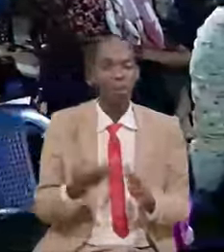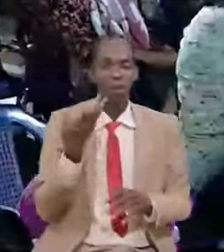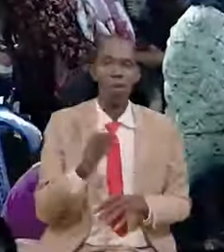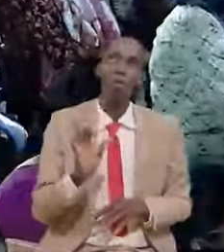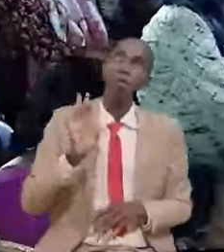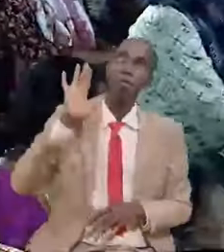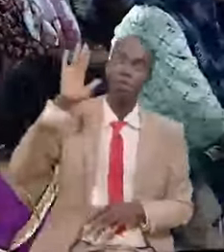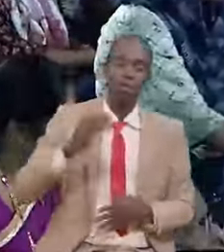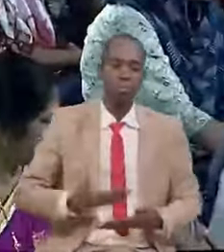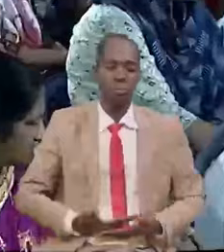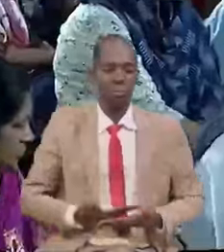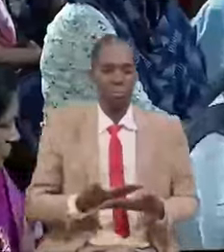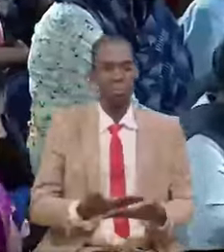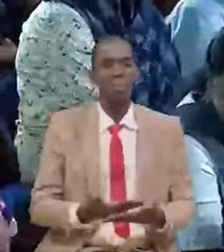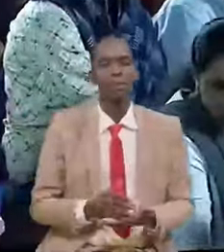naissance.